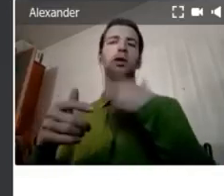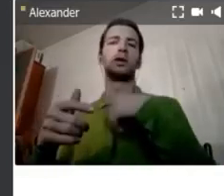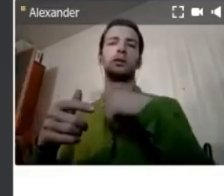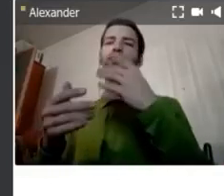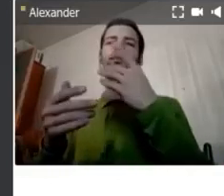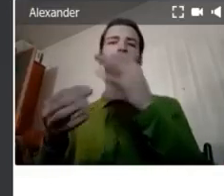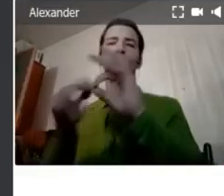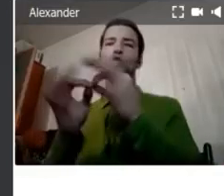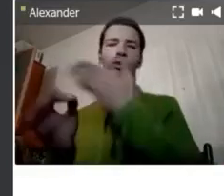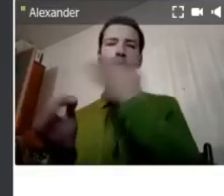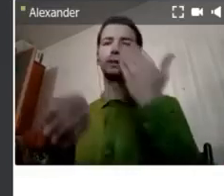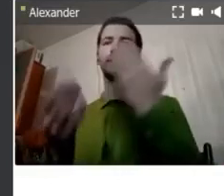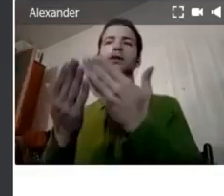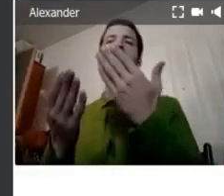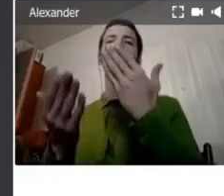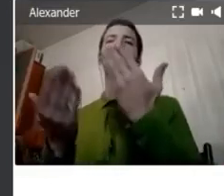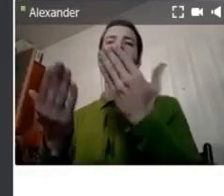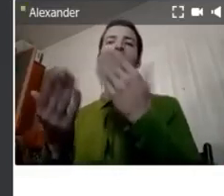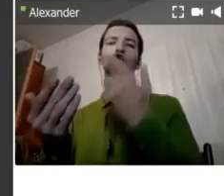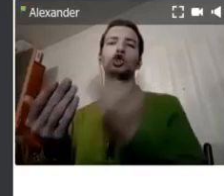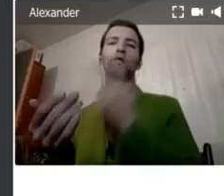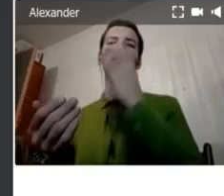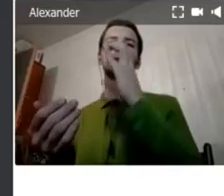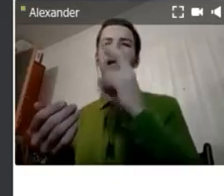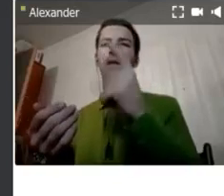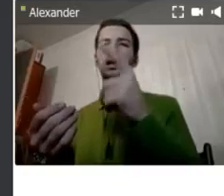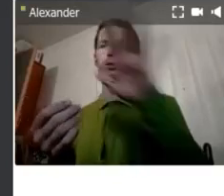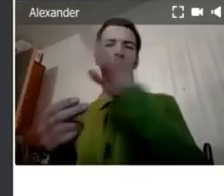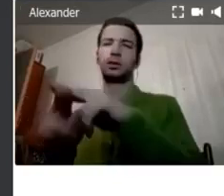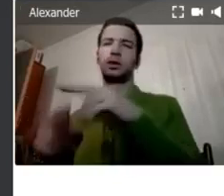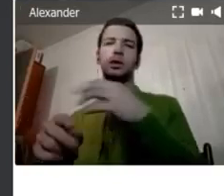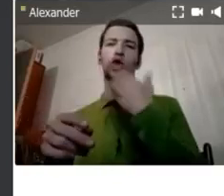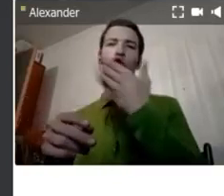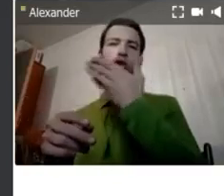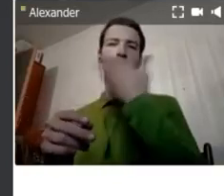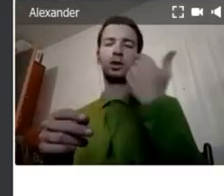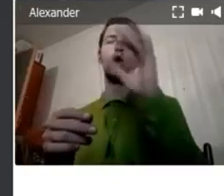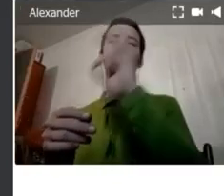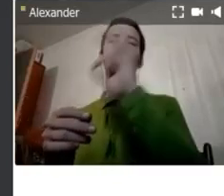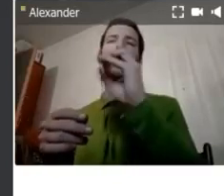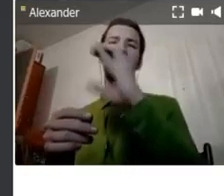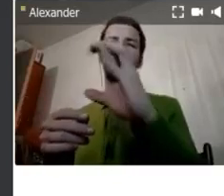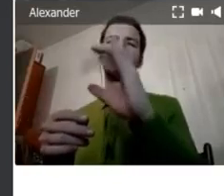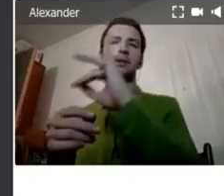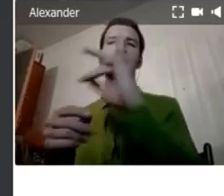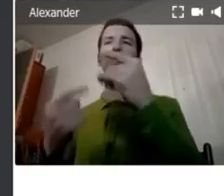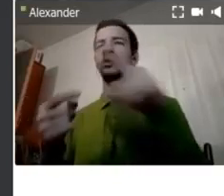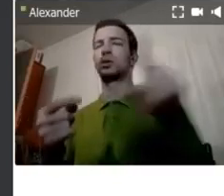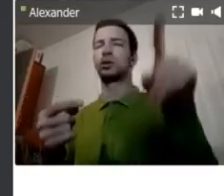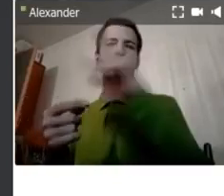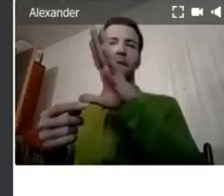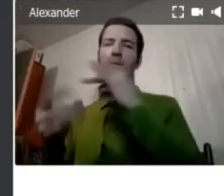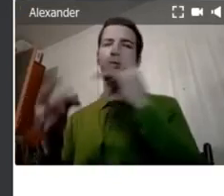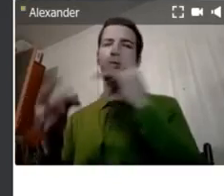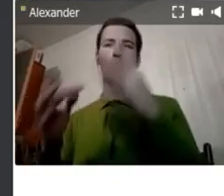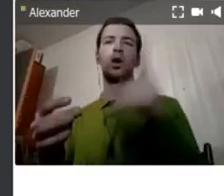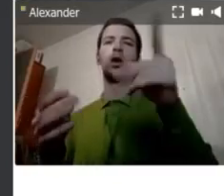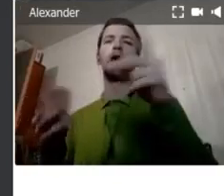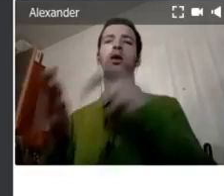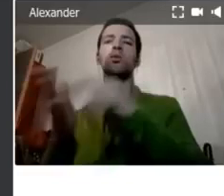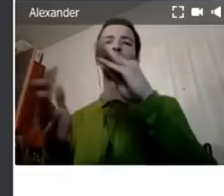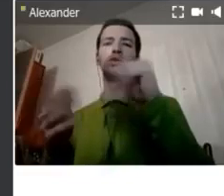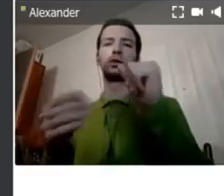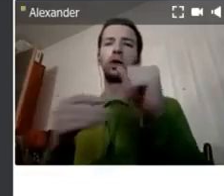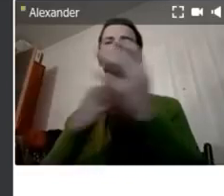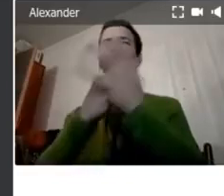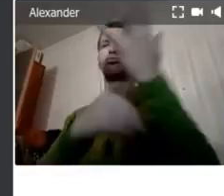– это круто, это интересно, но самое, наверное, главное и самая фишка в компании, что это золото